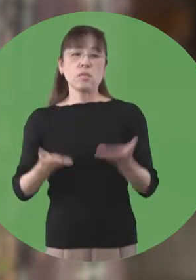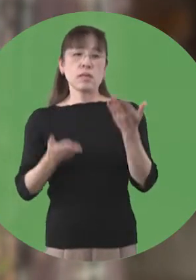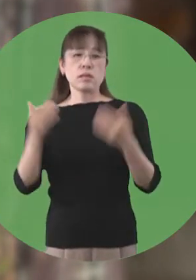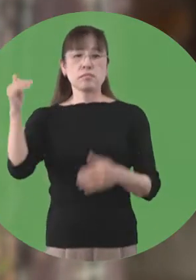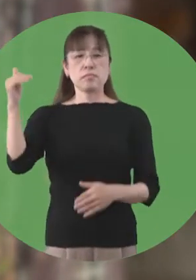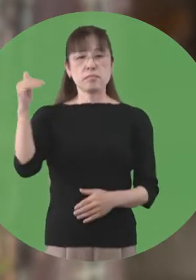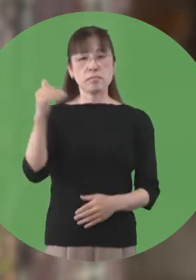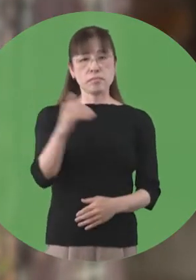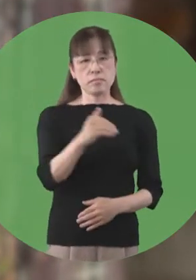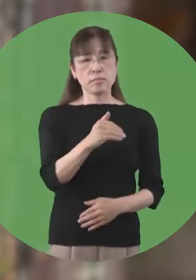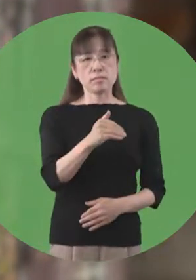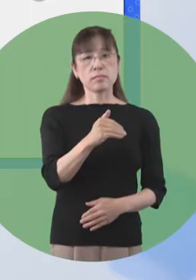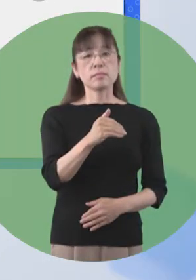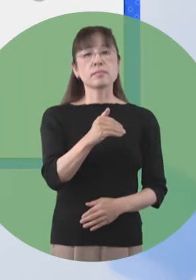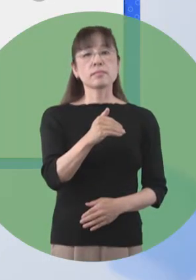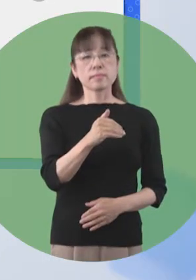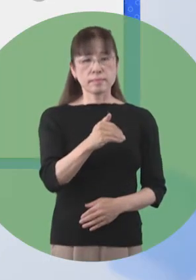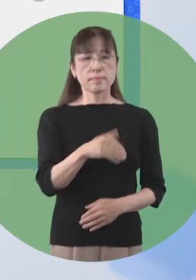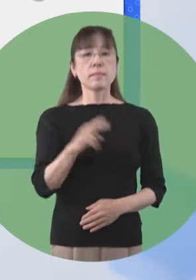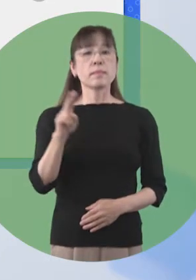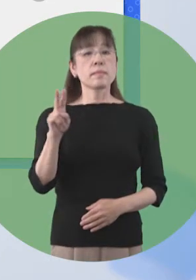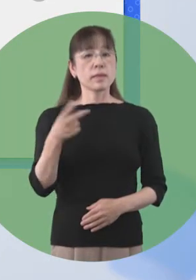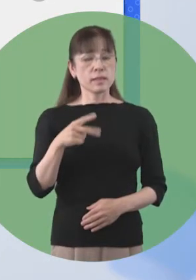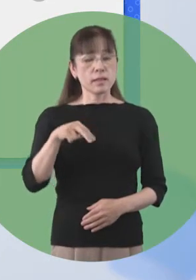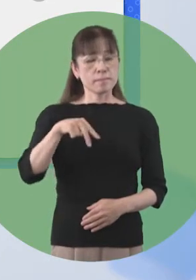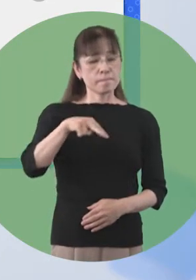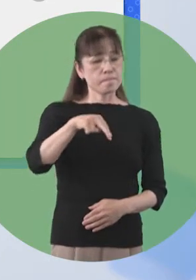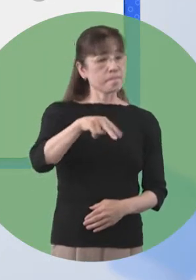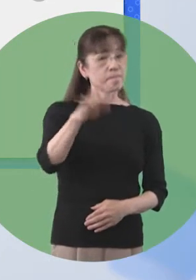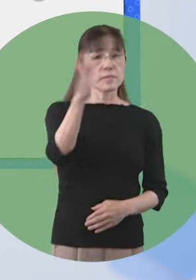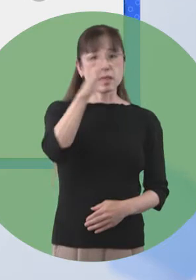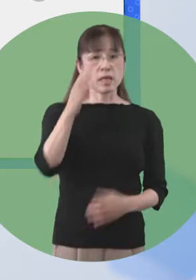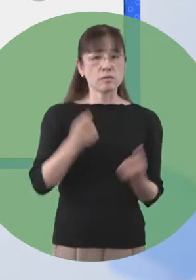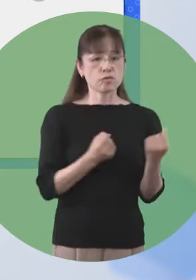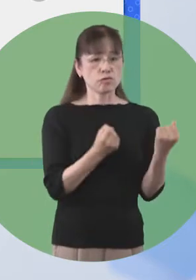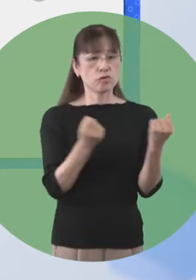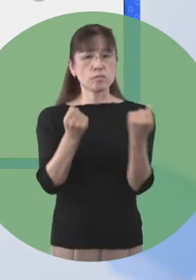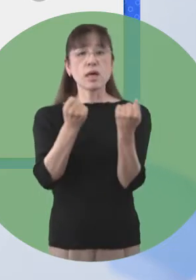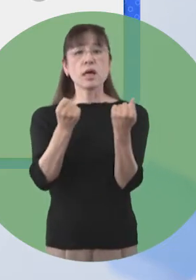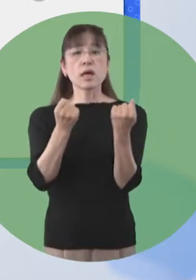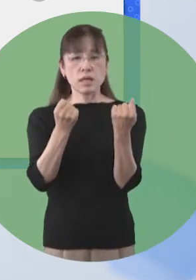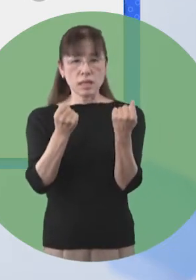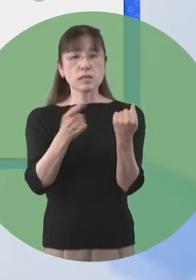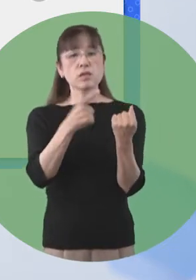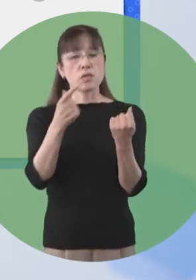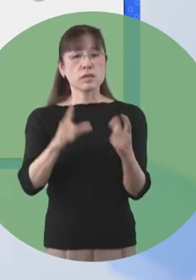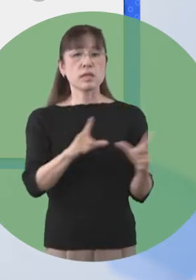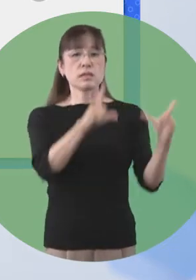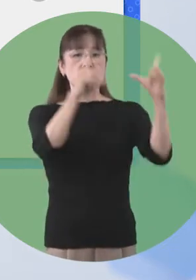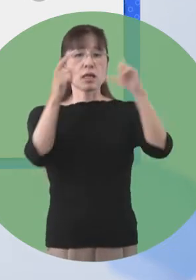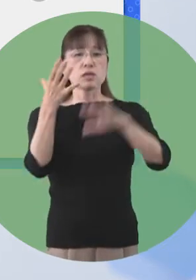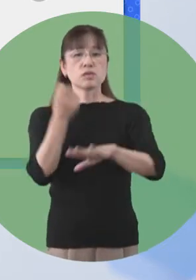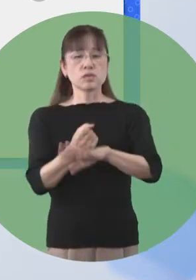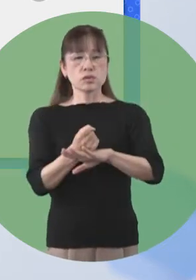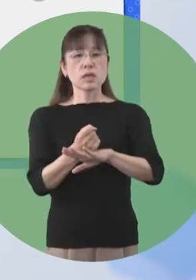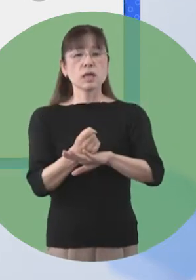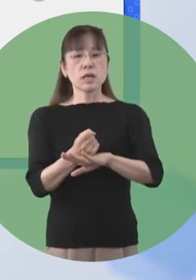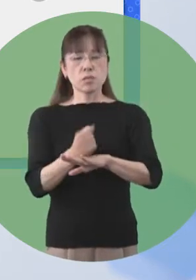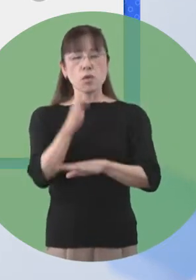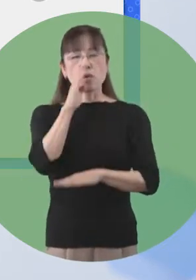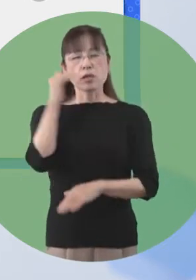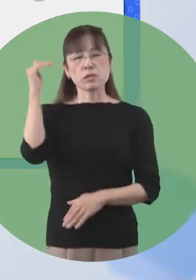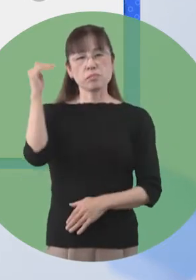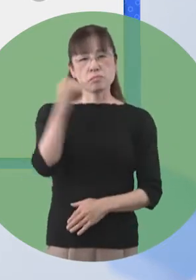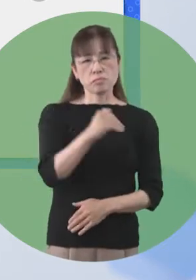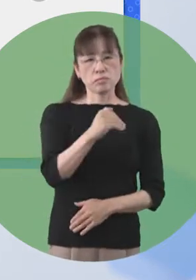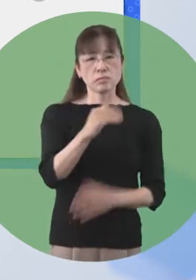れてきておるんじゃ。これに加え、運動不足や朝食抜きなどといった生活習慣の乱れによって